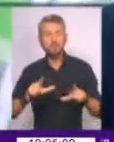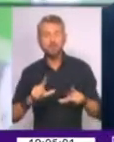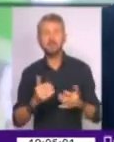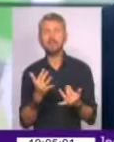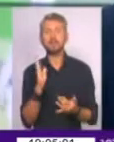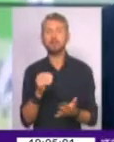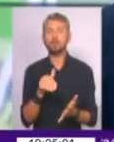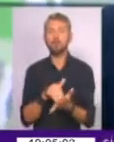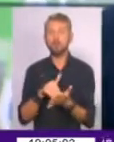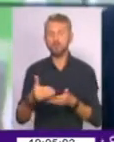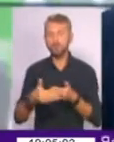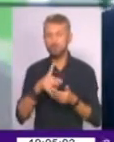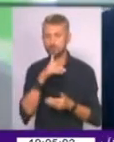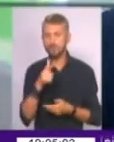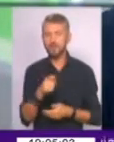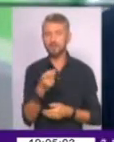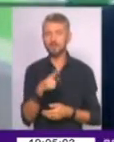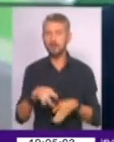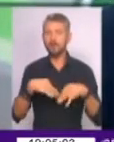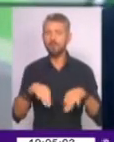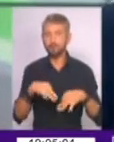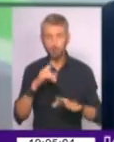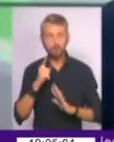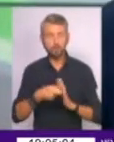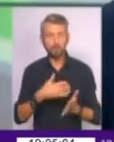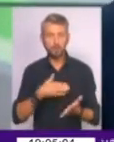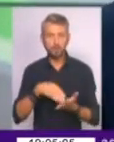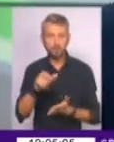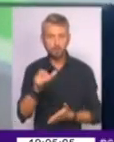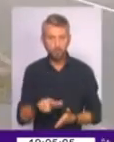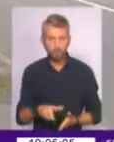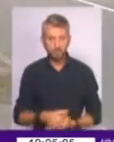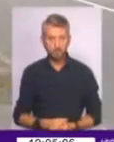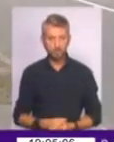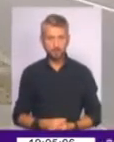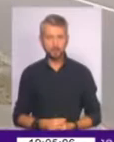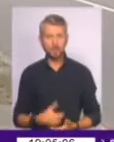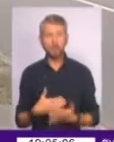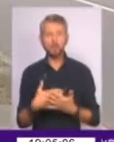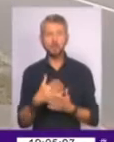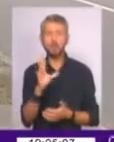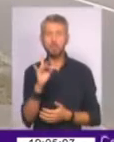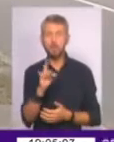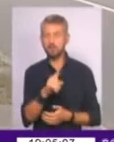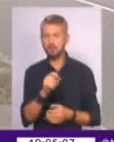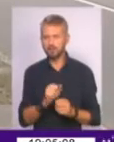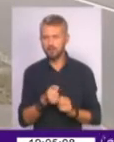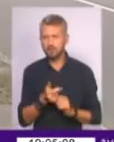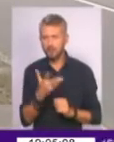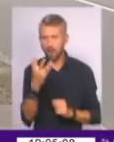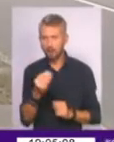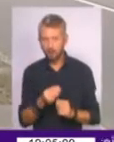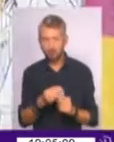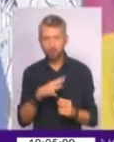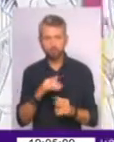коштуватиме найближчим часом газ для авто, з'ясовувала Іванна Біличенко. Близько 5 гривень за лічені дні додав у вартості